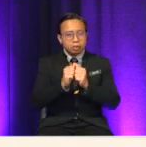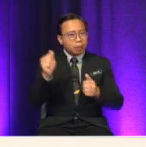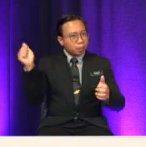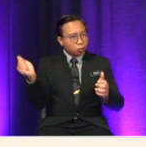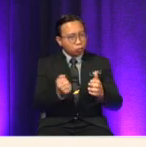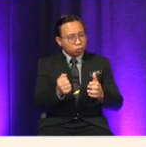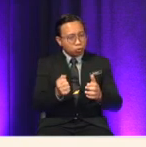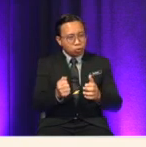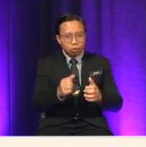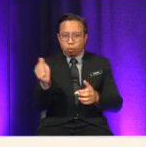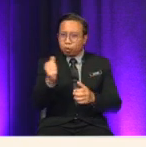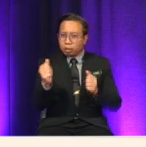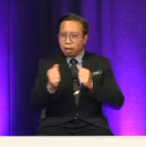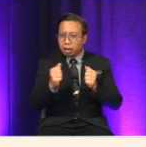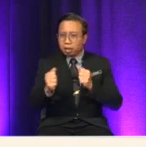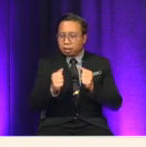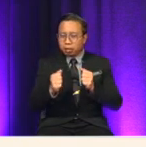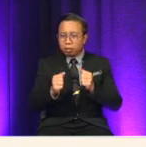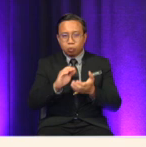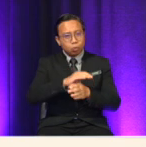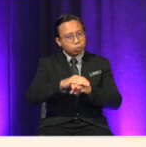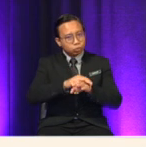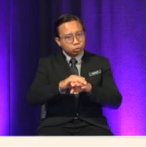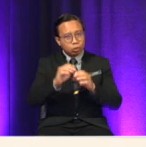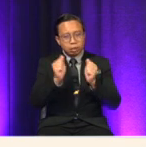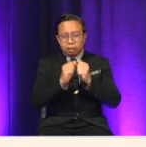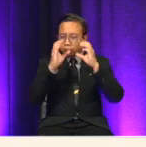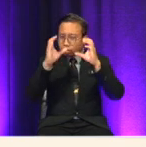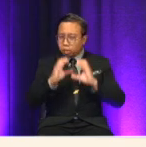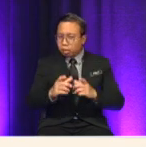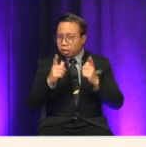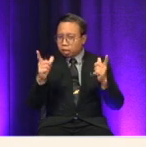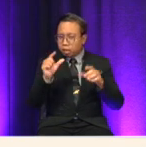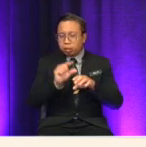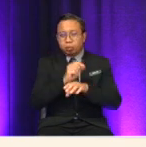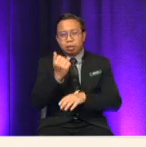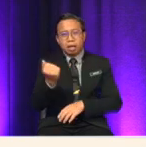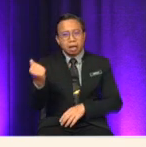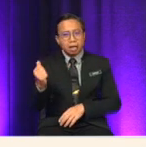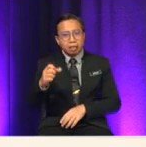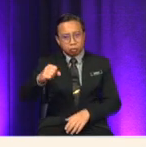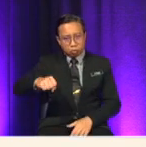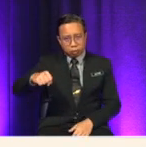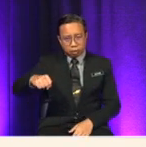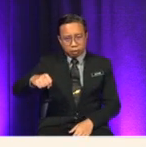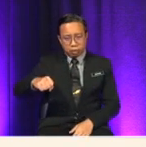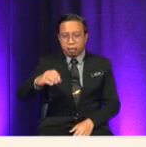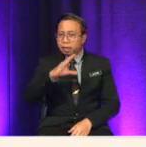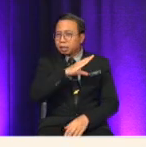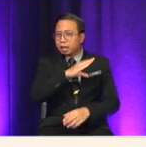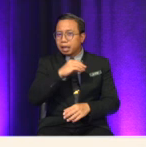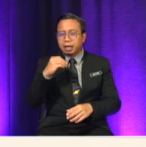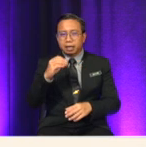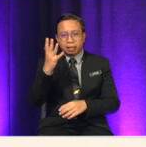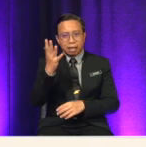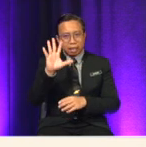ditabuh, digoyang, digosok atau menggunakan cara lain dengan menggunakan alat seperti tongkat ataupun dengan tangan kosong.